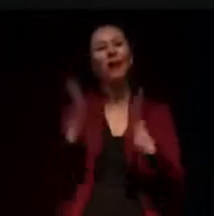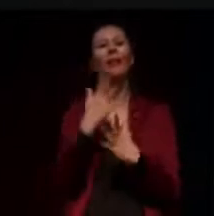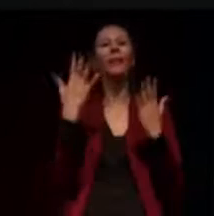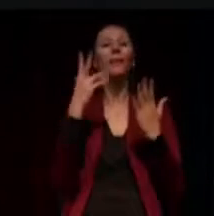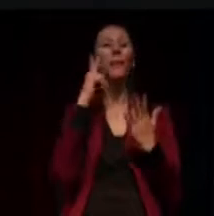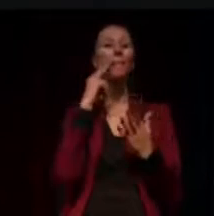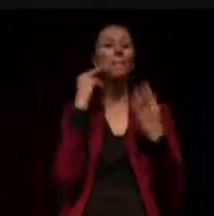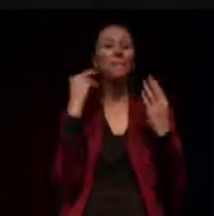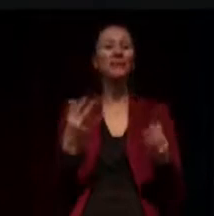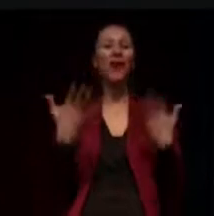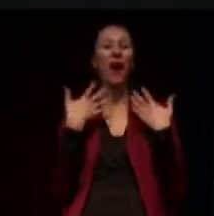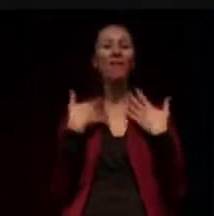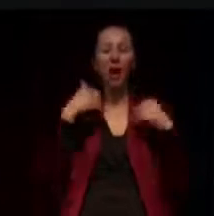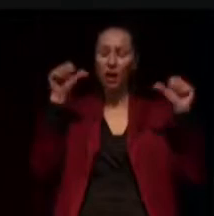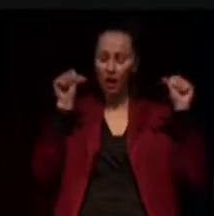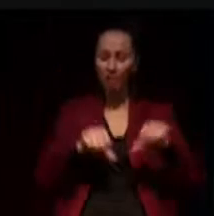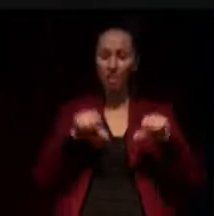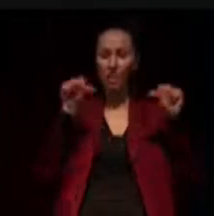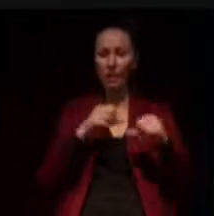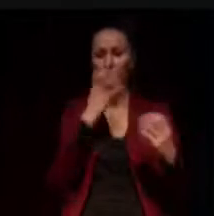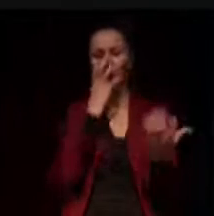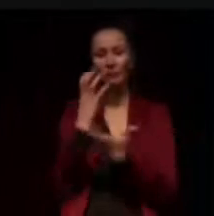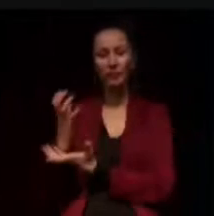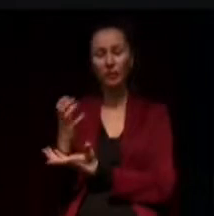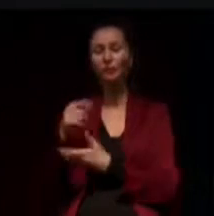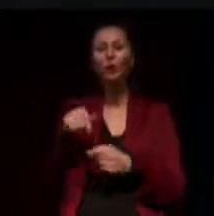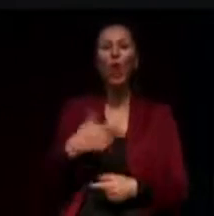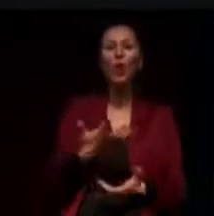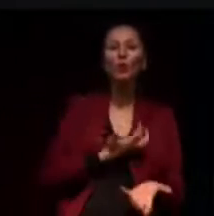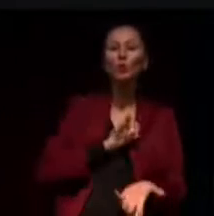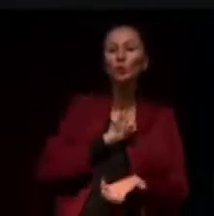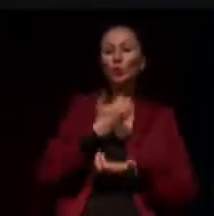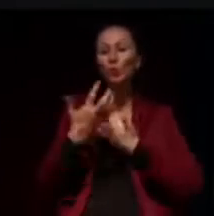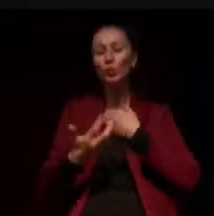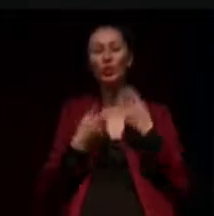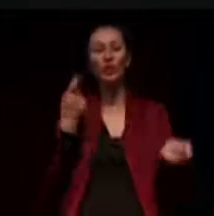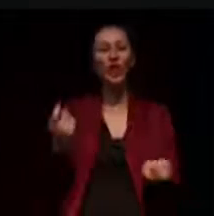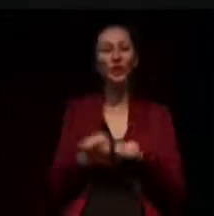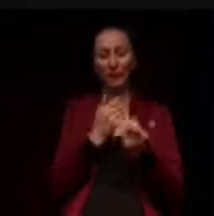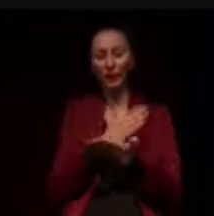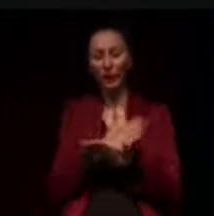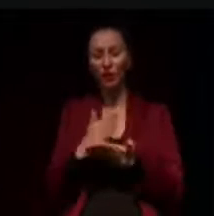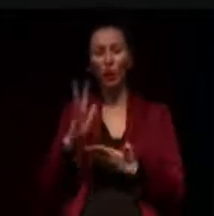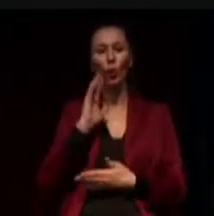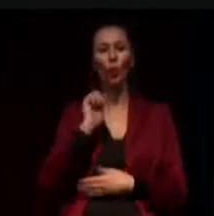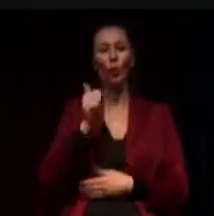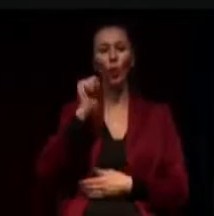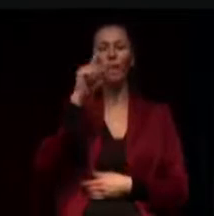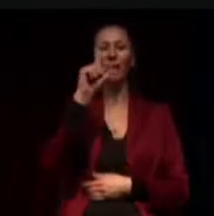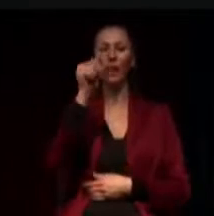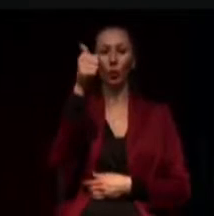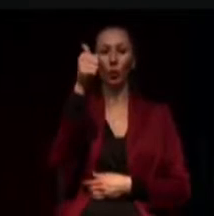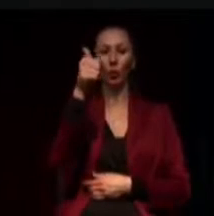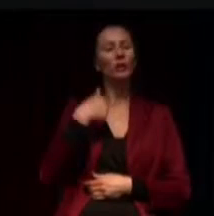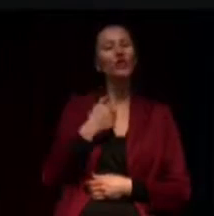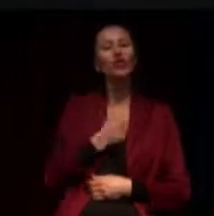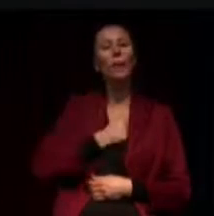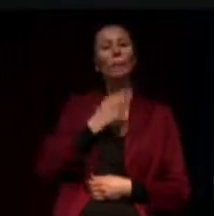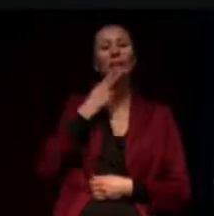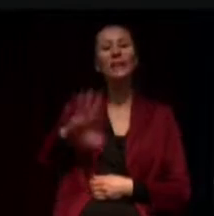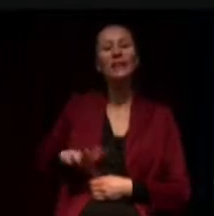havası tattırmam imkansızdı. Böyle üzüntü ve çalışmayla geçen günlerden bir gün canım